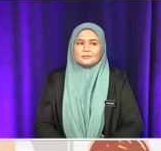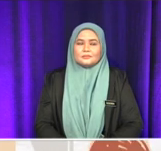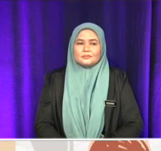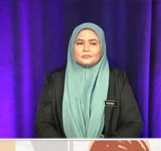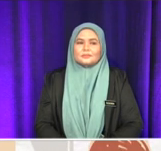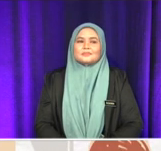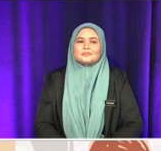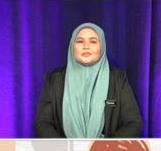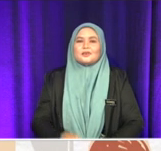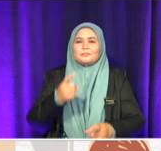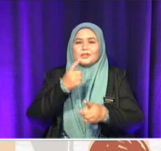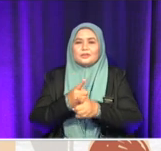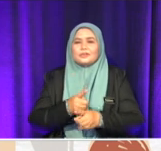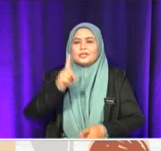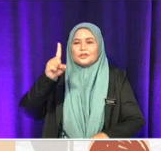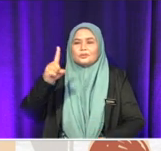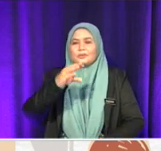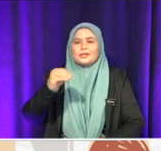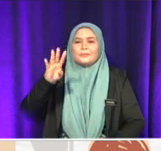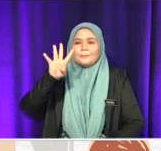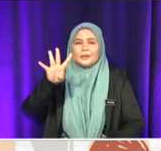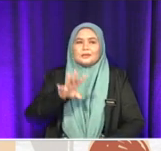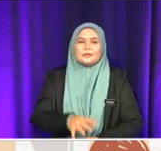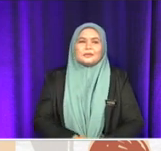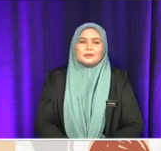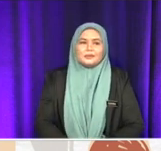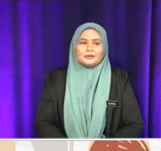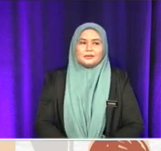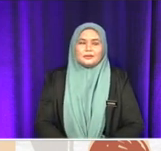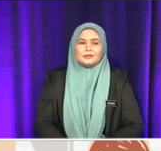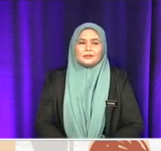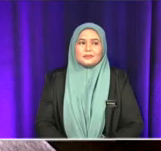betul 1 dan 4 Oke